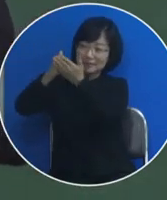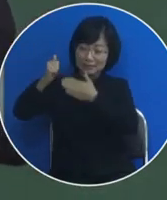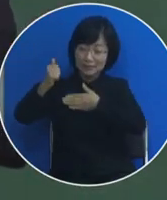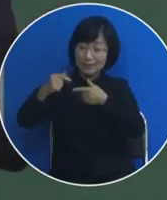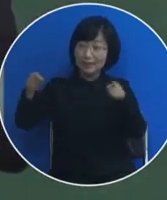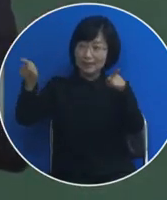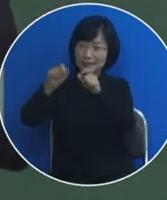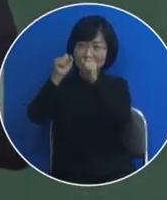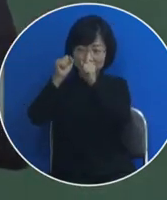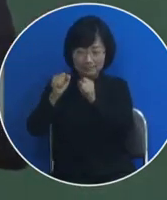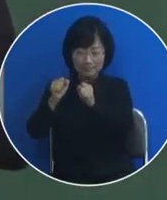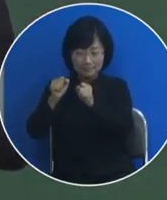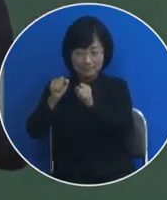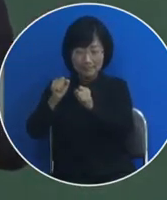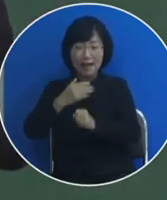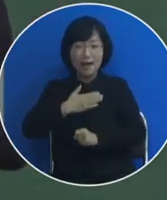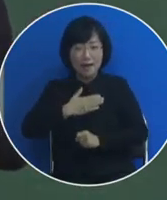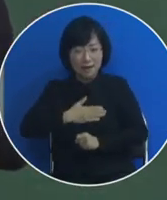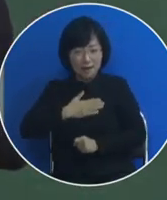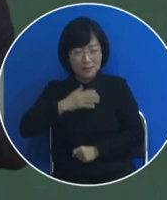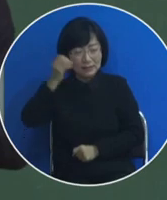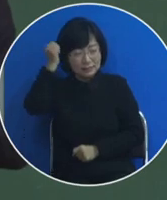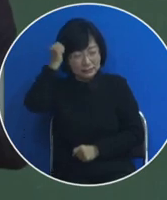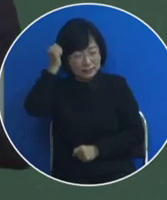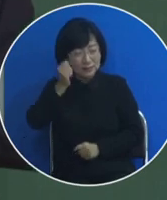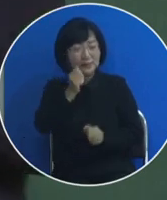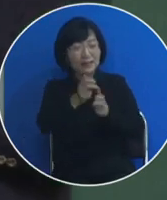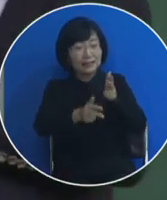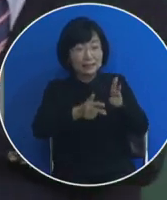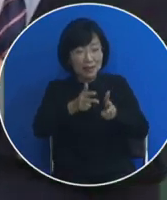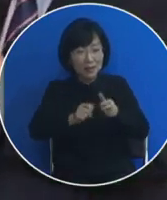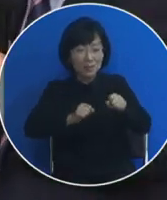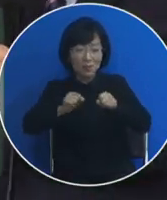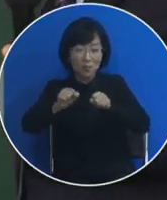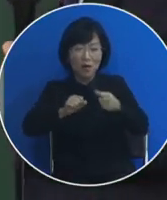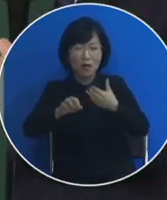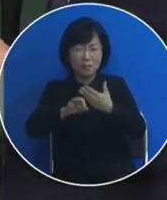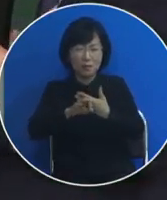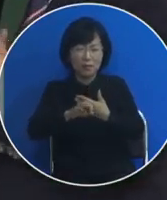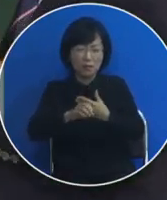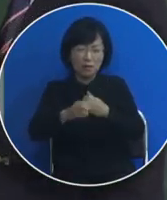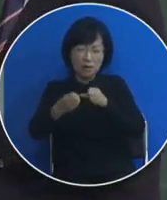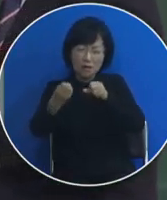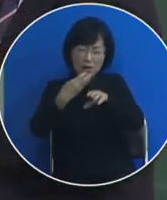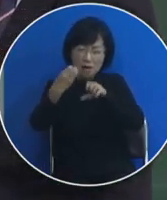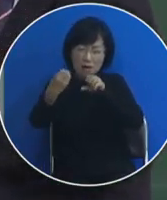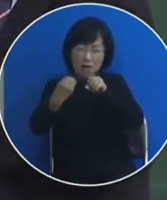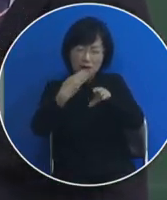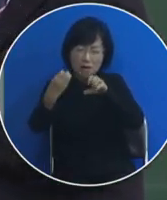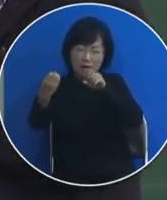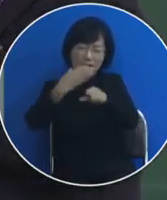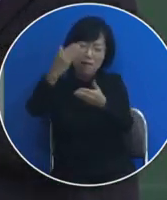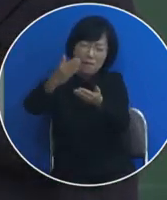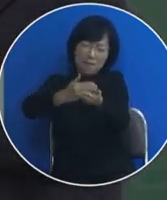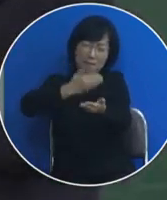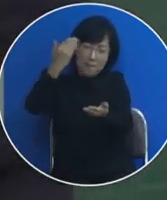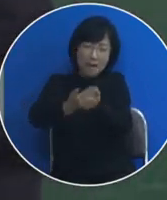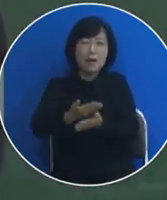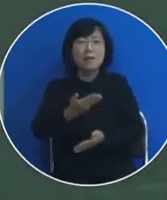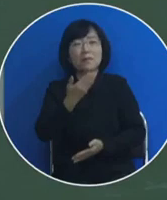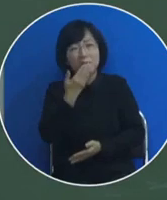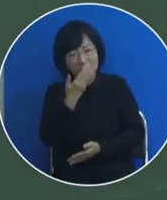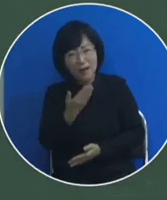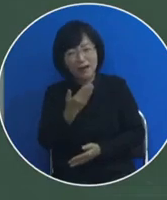틀림없이 많은 은혜 받습니다. So when I really see people who are really being led by God and who are with God and doing their work or their business, they receive so many answers. 그러니까